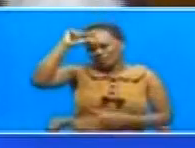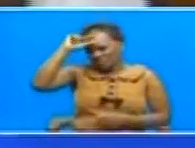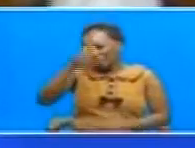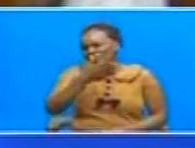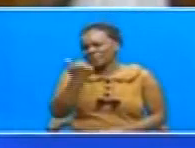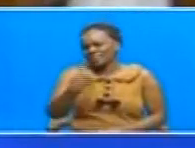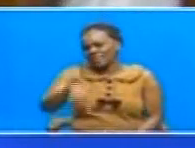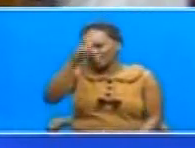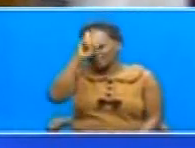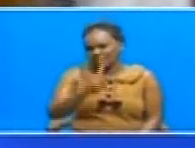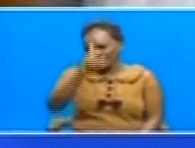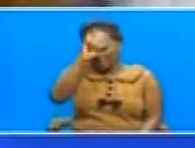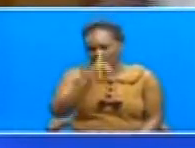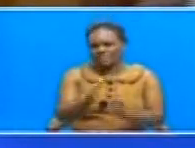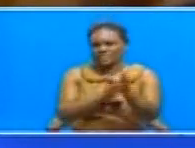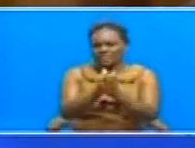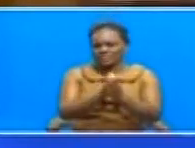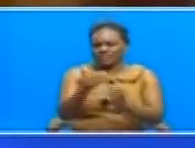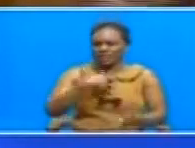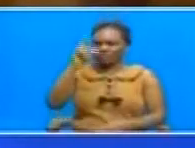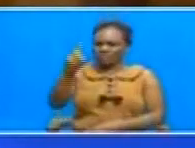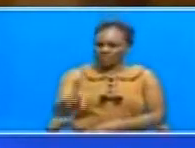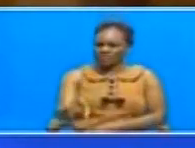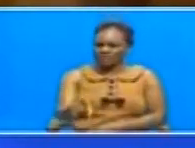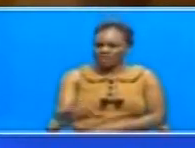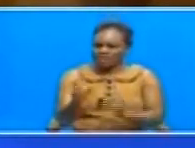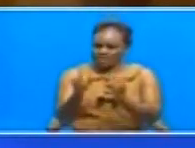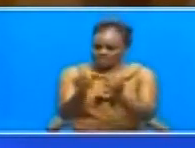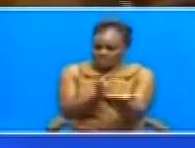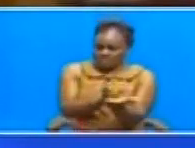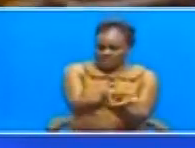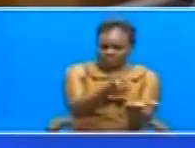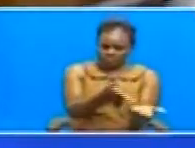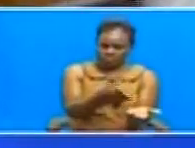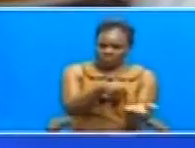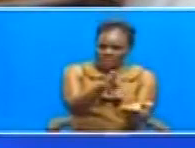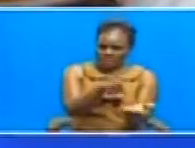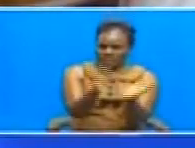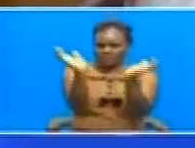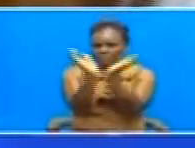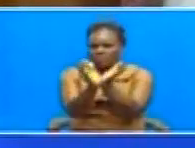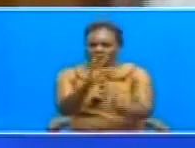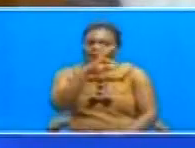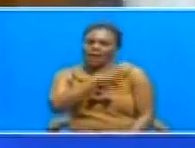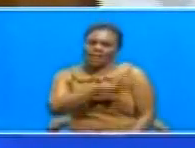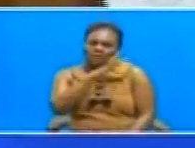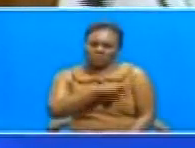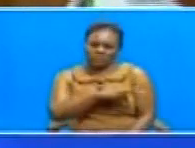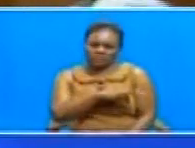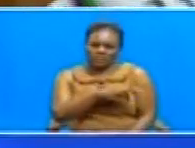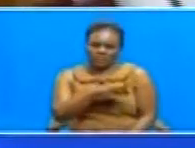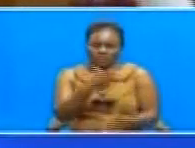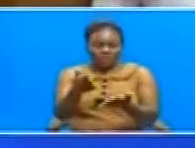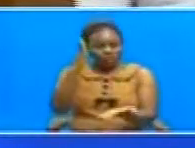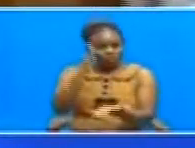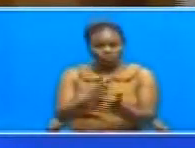in seriously with much interest, so that issues of finance, how to pay Kasarani, allowances, right now we are not